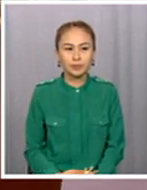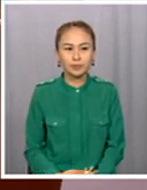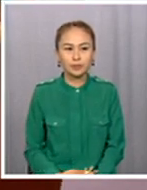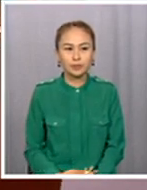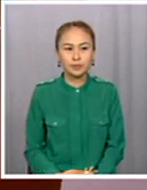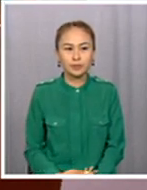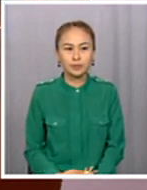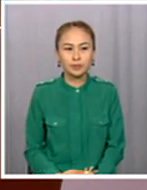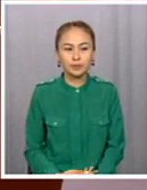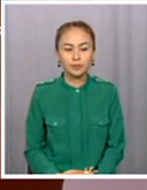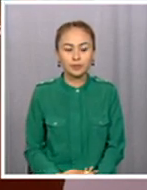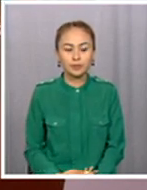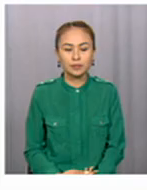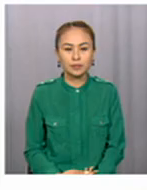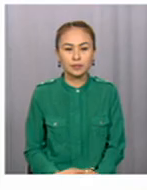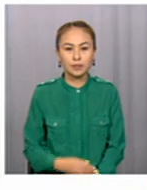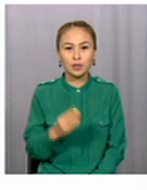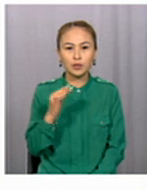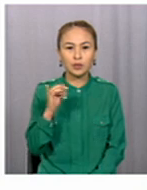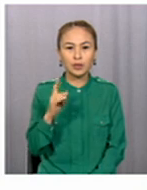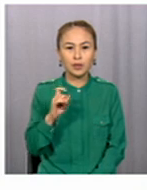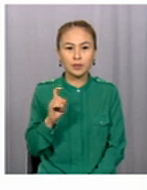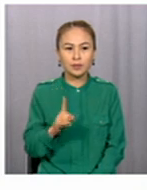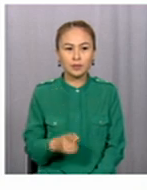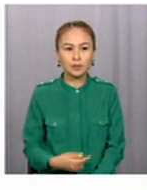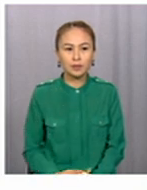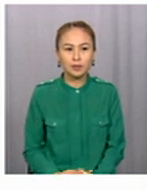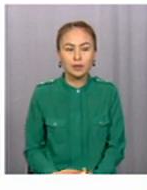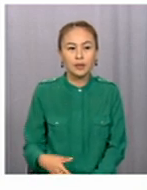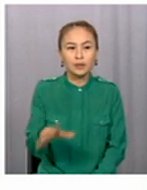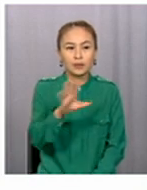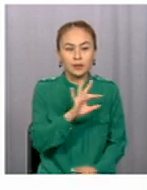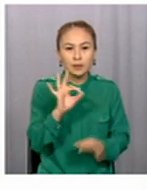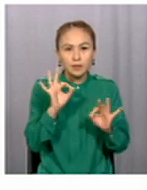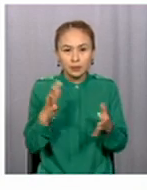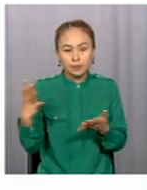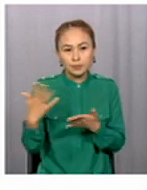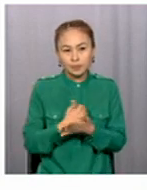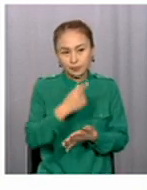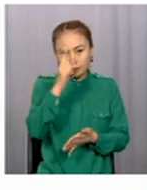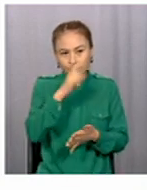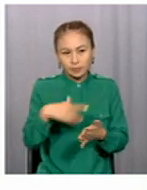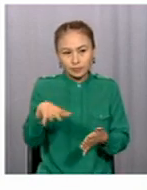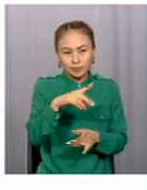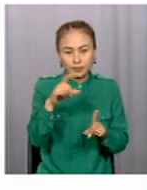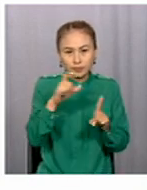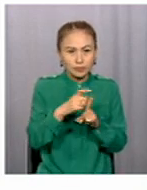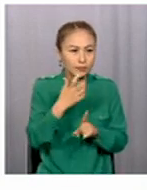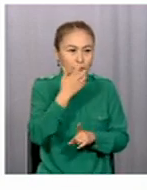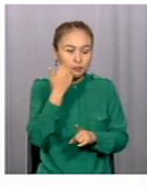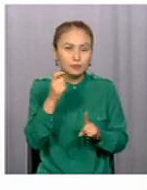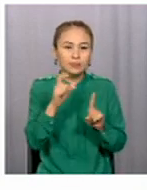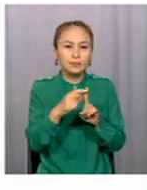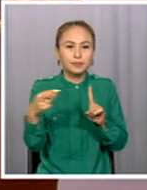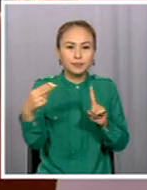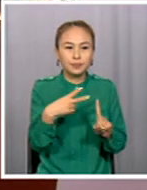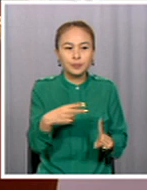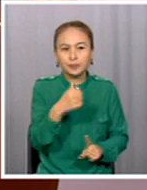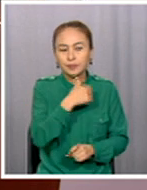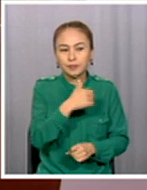Және соңғы сөз. Жиһаз. Сендердің дұрыс тапқандарыңа сенемін. Осы сөздерді қатыстырып, сөйлемдер